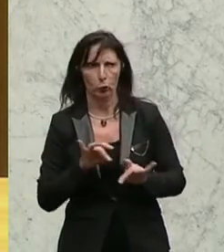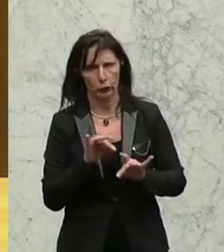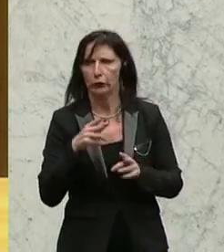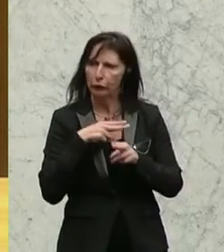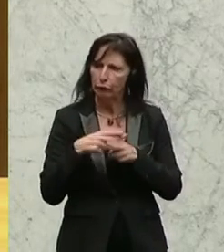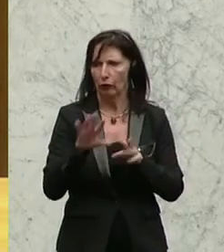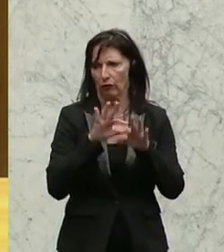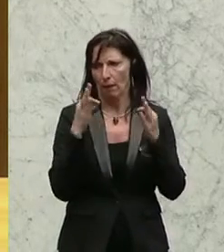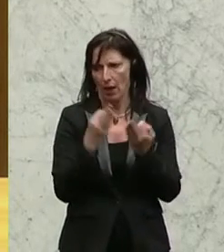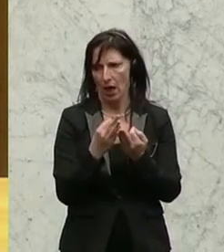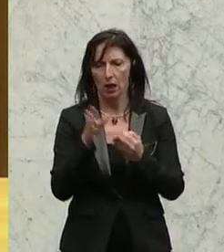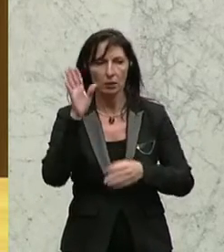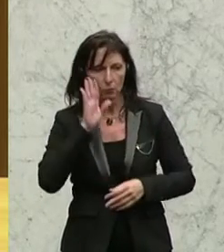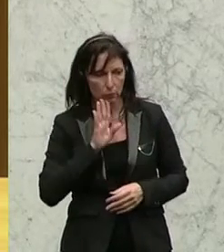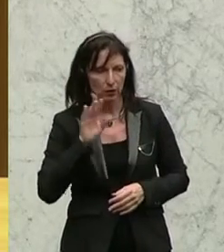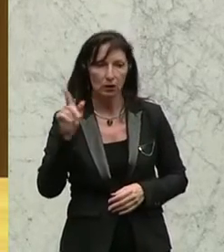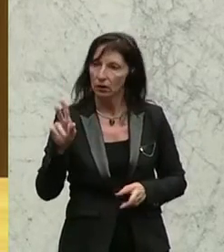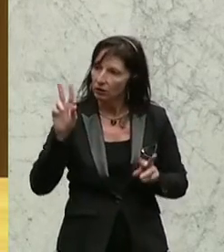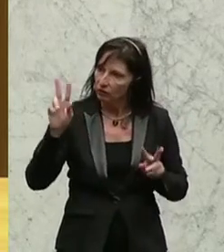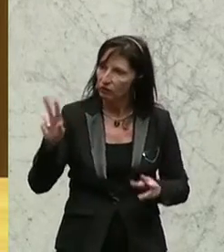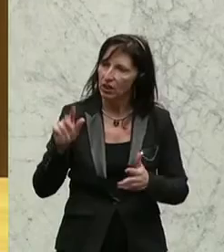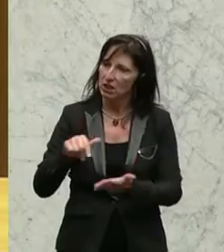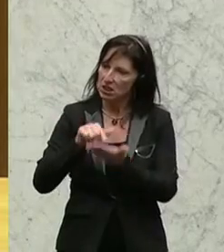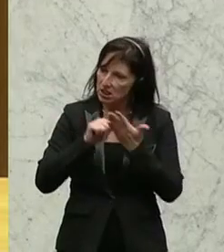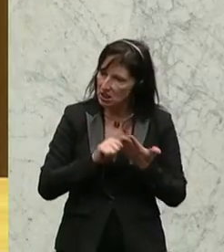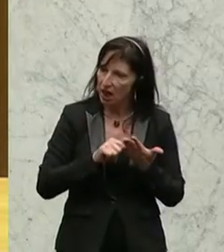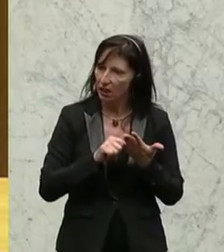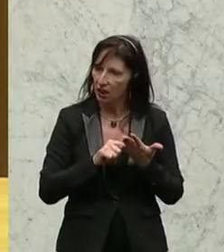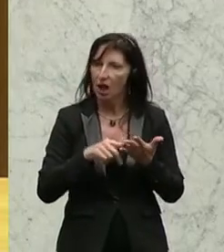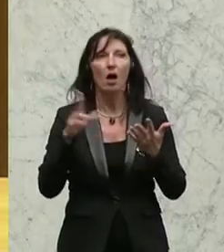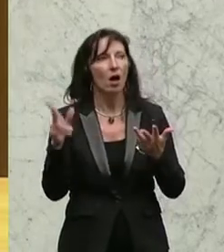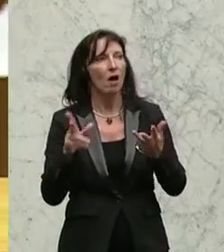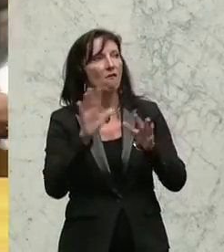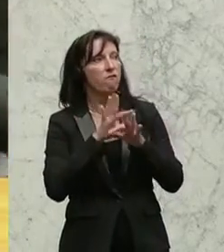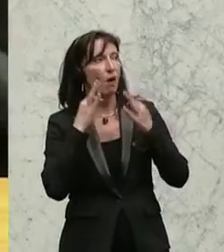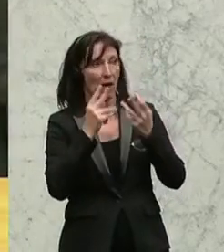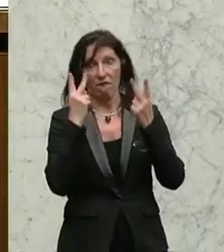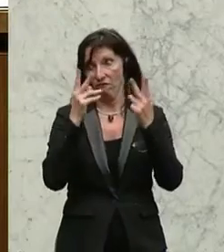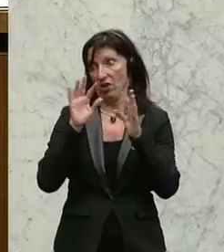Und da packen Sie einmal an und zeigen Sie wirklich, wie vielen die Familien in Österreich wert sind.